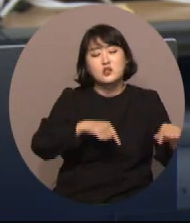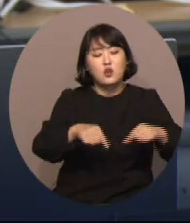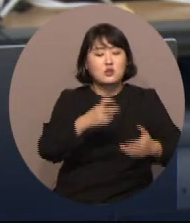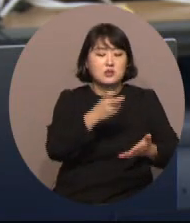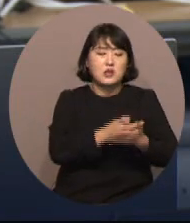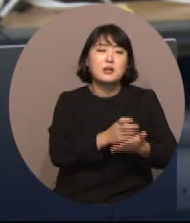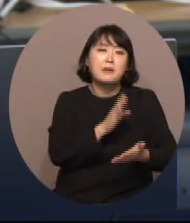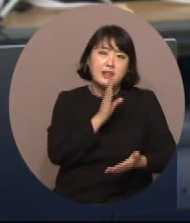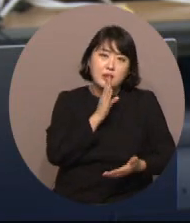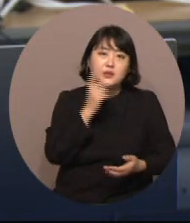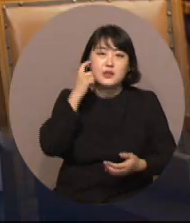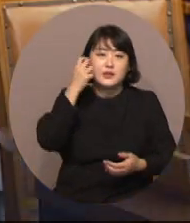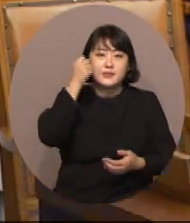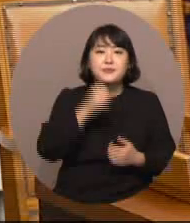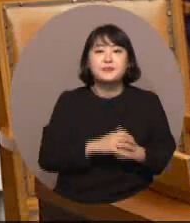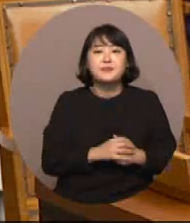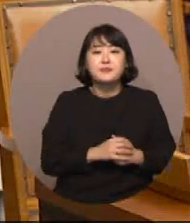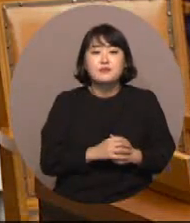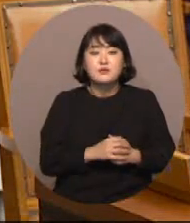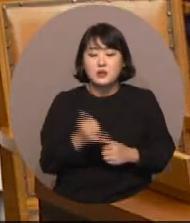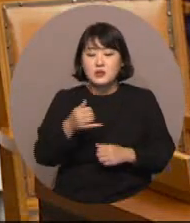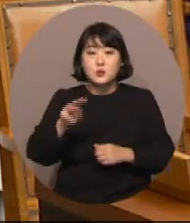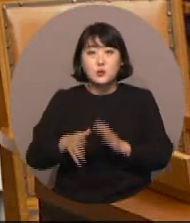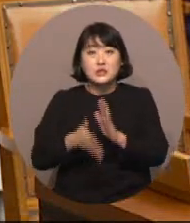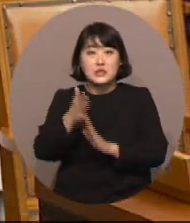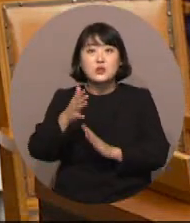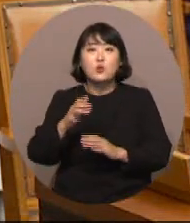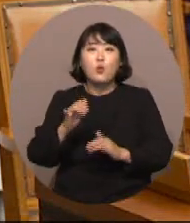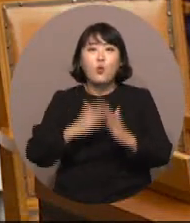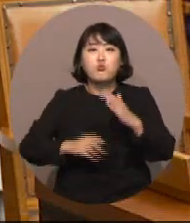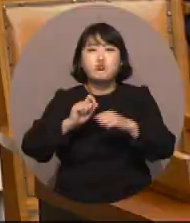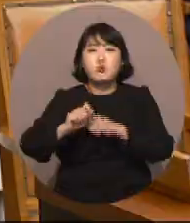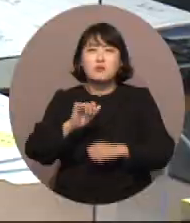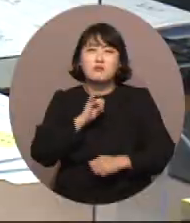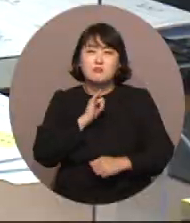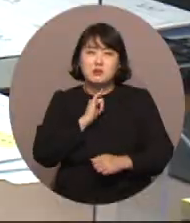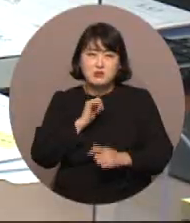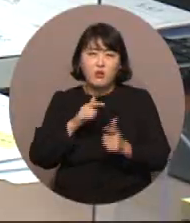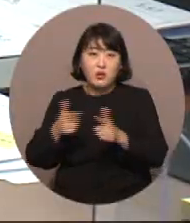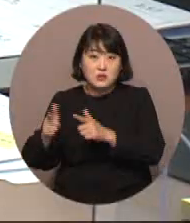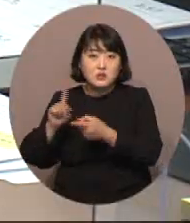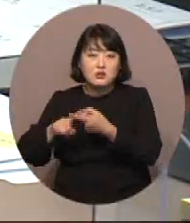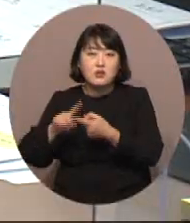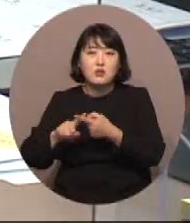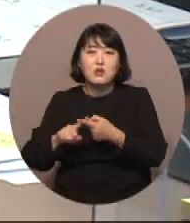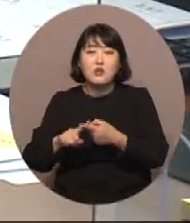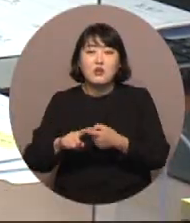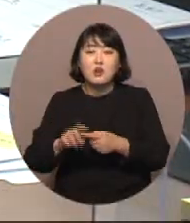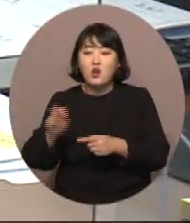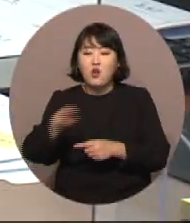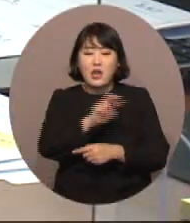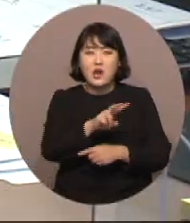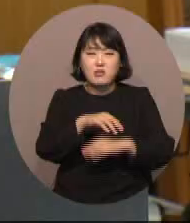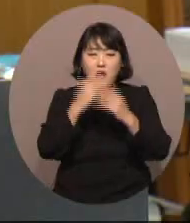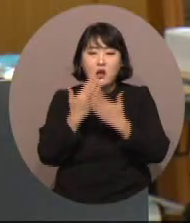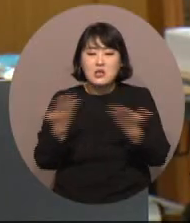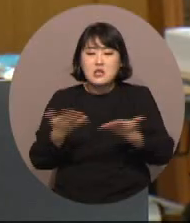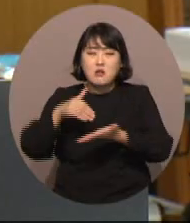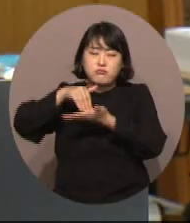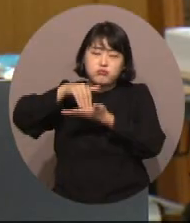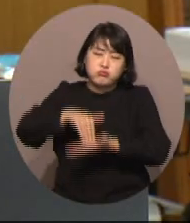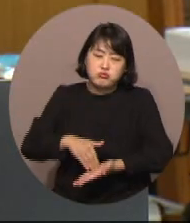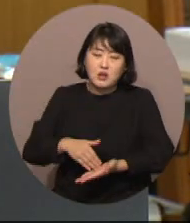타당성도 높아 보이고 세종시청 공무원의 잇단 사망과 관련해선 여야 모두 업무 과중 문제를 지적하며